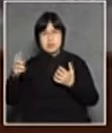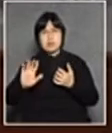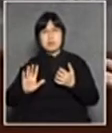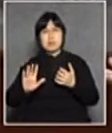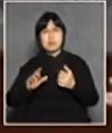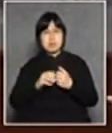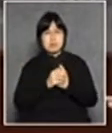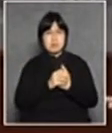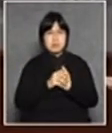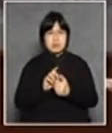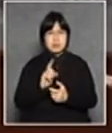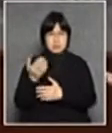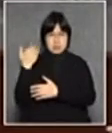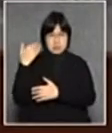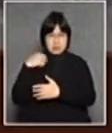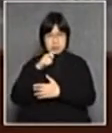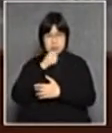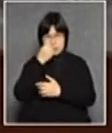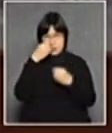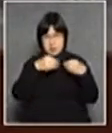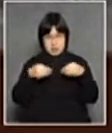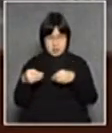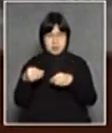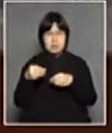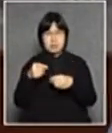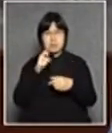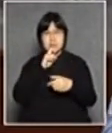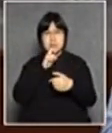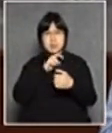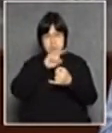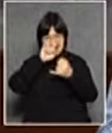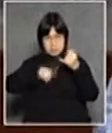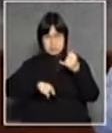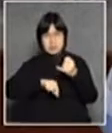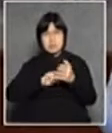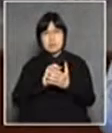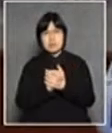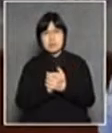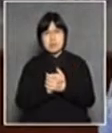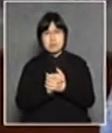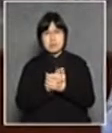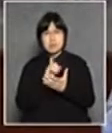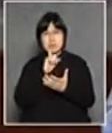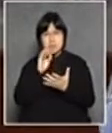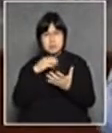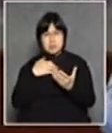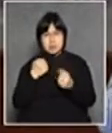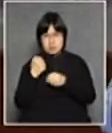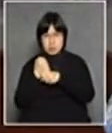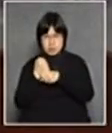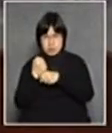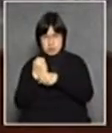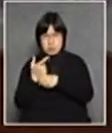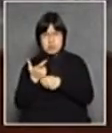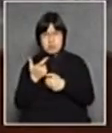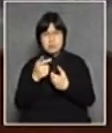基本上本身過去我哋都咁樣嘅教育底下裏邊咧係得到乜結果出嚟嘅，所以有冇咁樣去做嘅話咧，都唔會